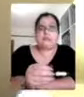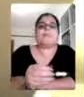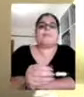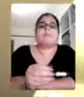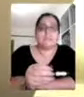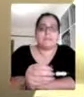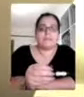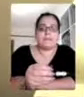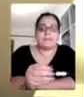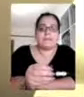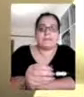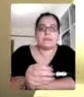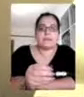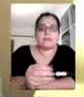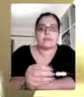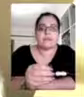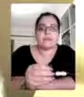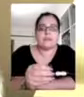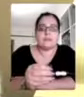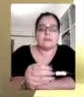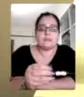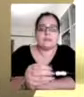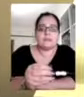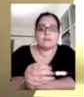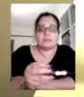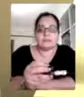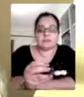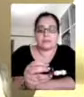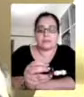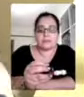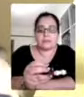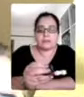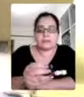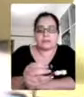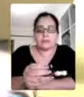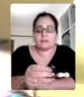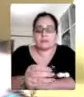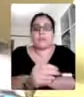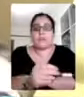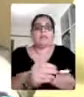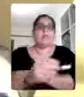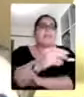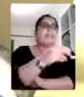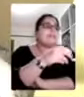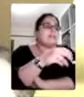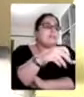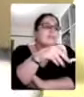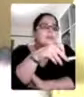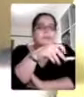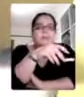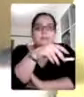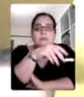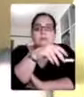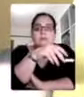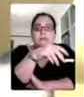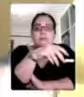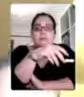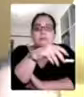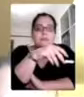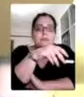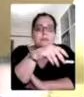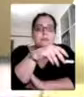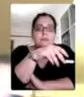yandan mekanizmayı yanan çakmaklardan. Ben Anladım. bunu daha çok tercih ediyorum. Ama dediğim gibi Vallahi o söktürüp